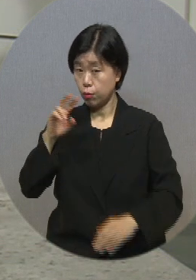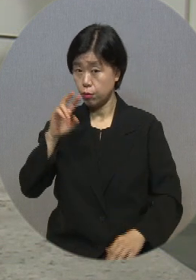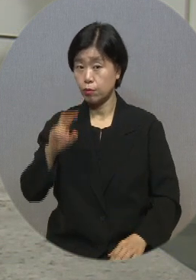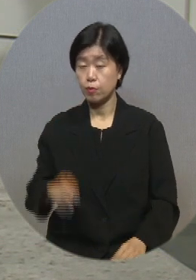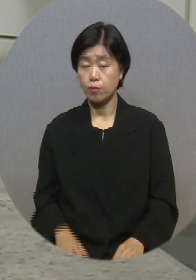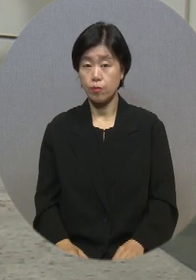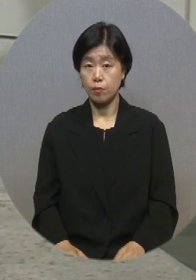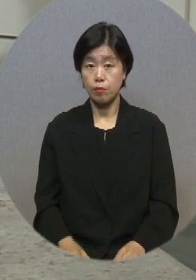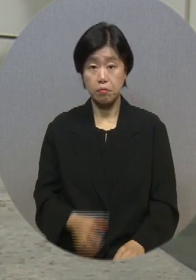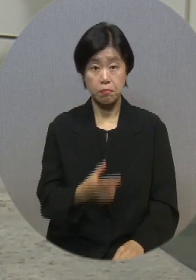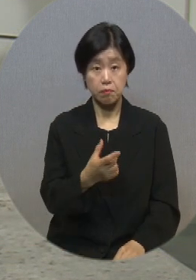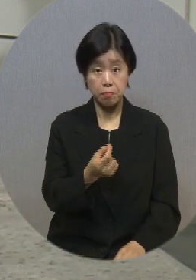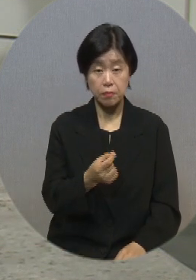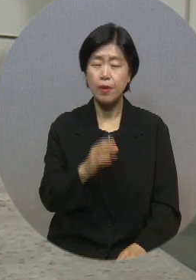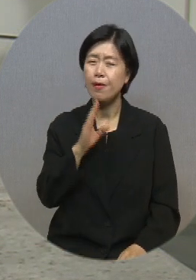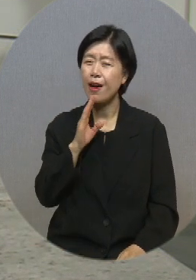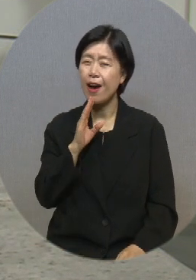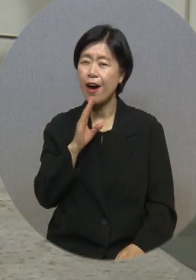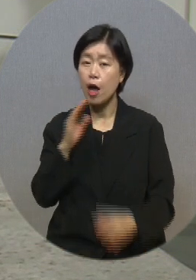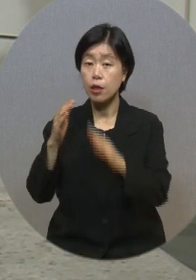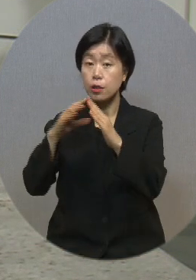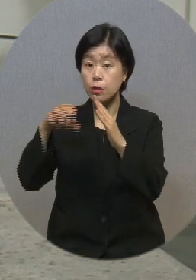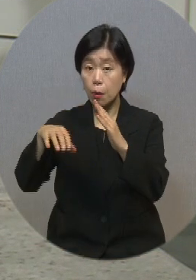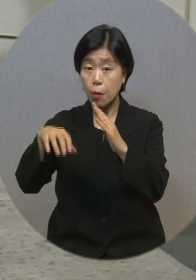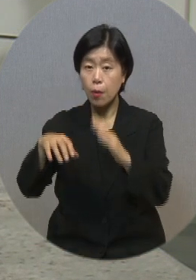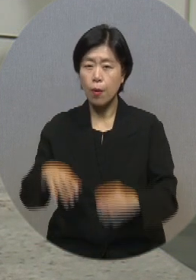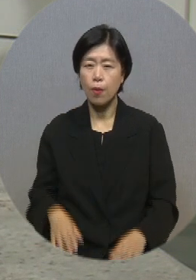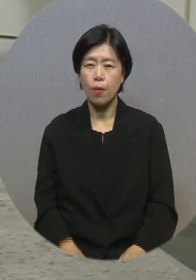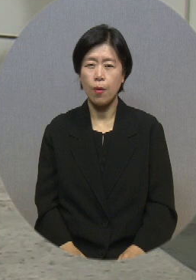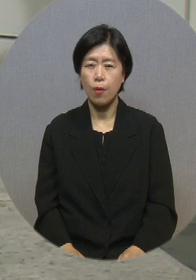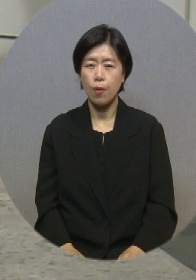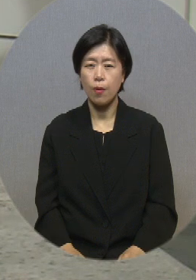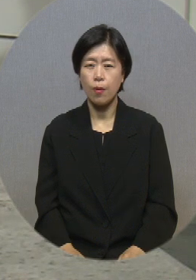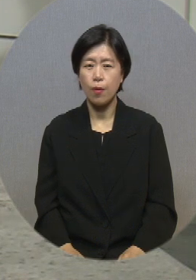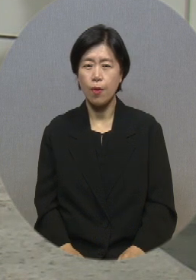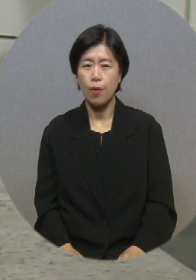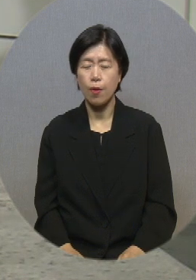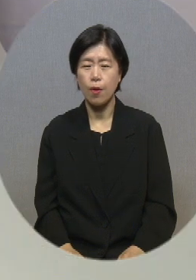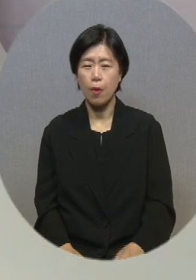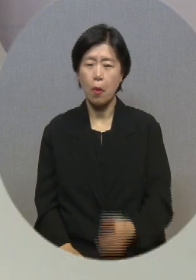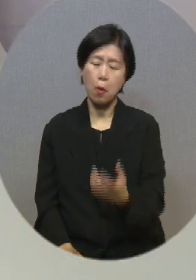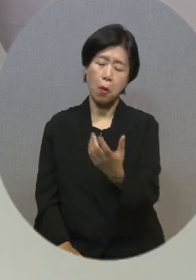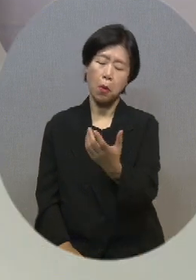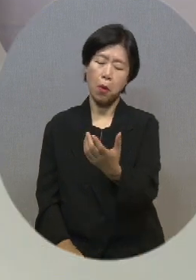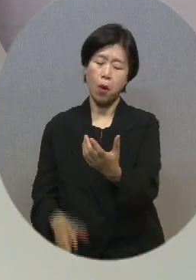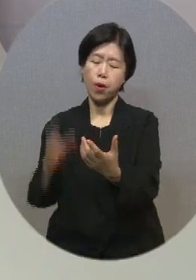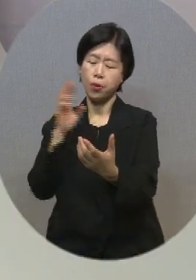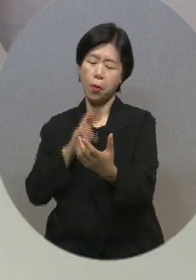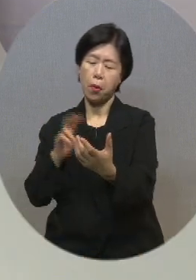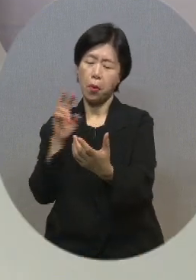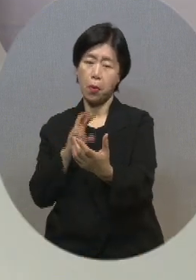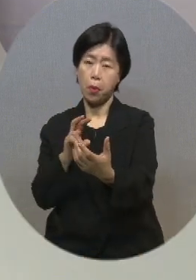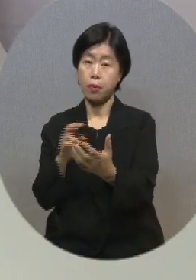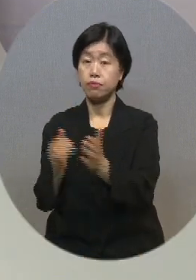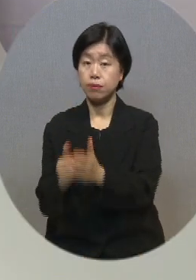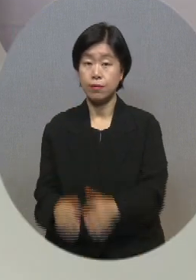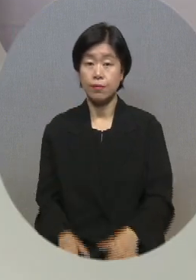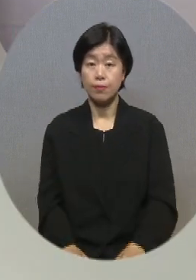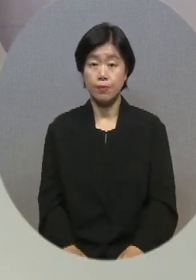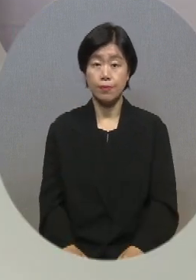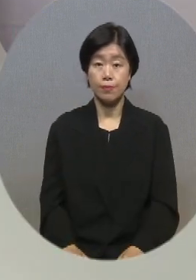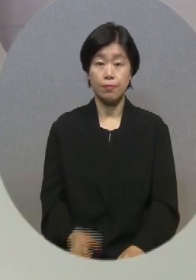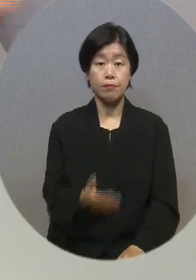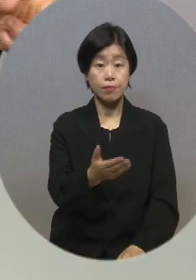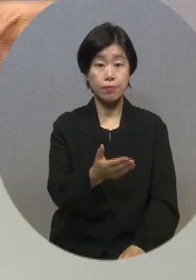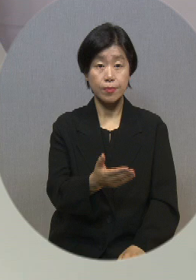집에서 전화기 네. 그 저기 찾아가지고 네, 네. 그냥 불렀어요. 그러면 저기 집에서 연습하실 때 그래도